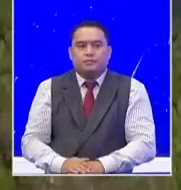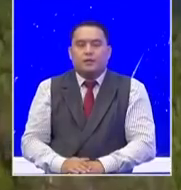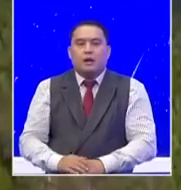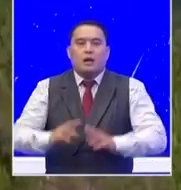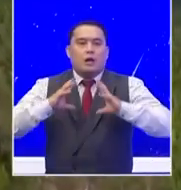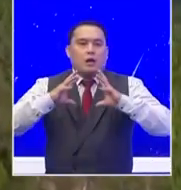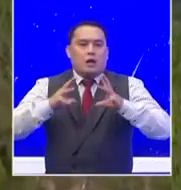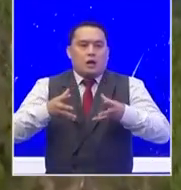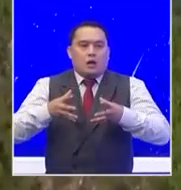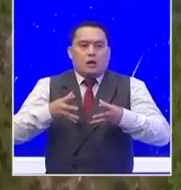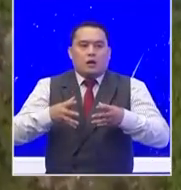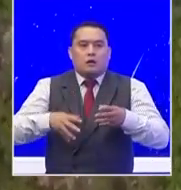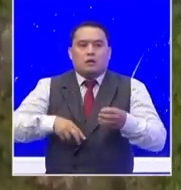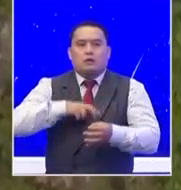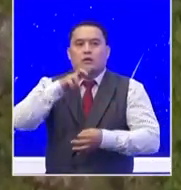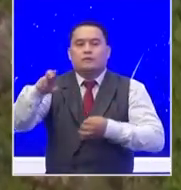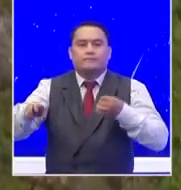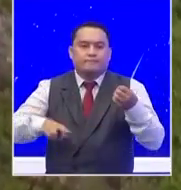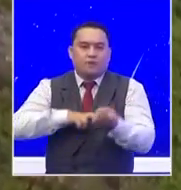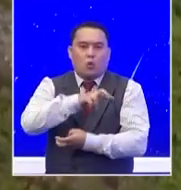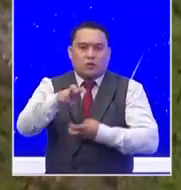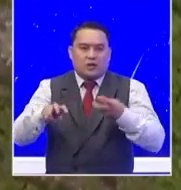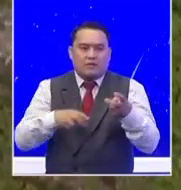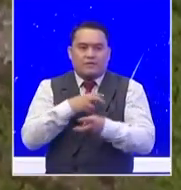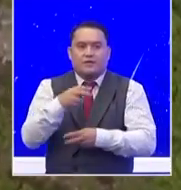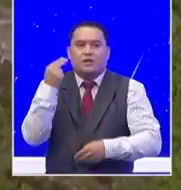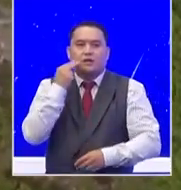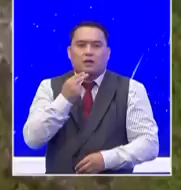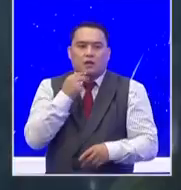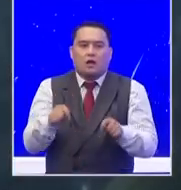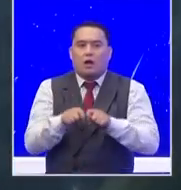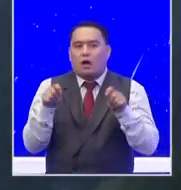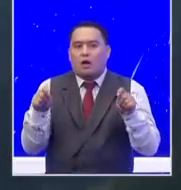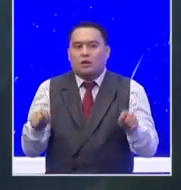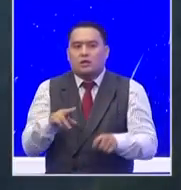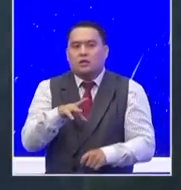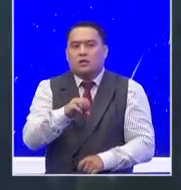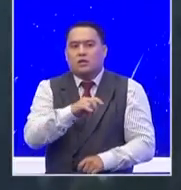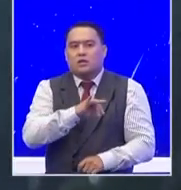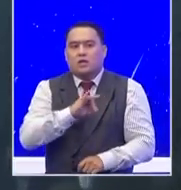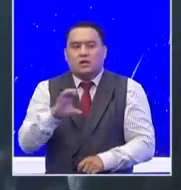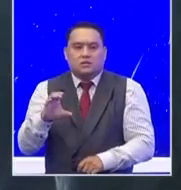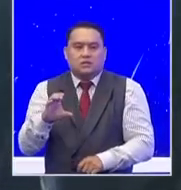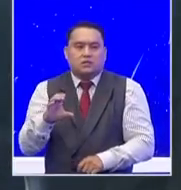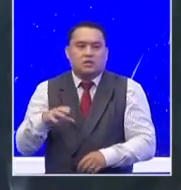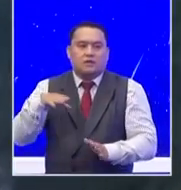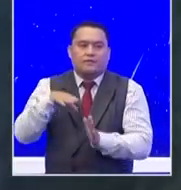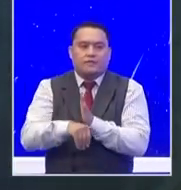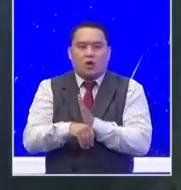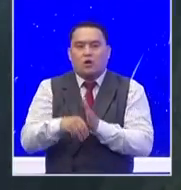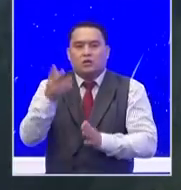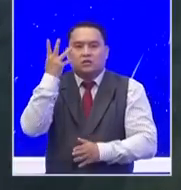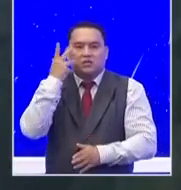Әлемдегі ең үлкен әткенше Қытайдың орталығында ашылды. Чунсин қаласындағы аттракцион Гиннестің рекордтар кітабына енген. Кемпір қосақ